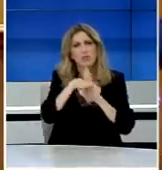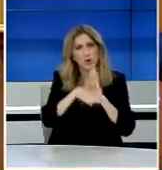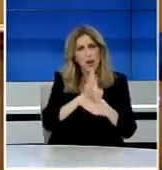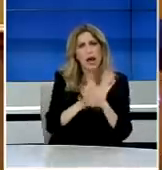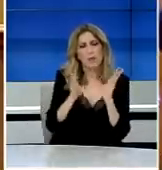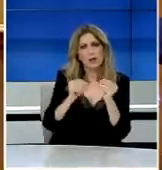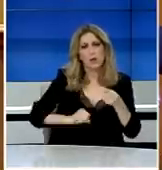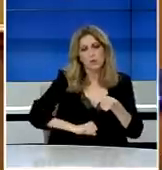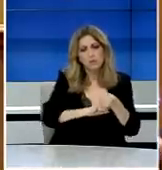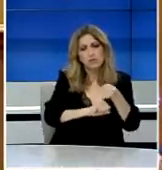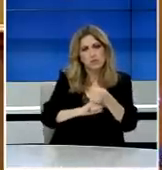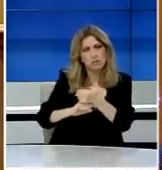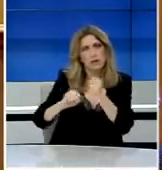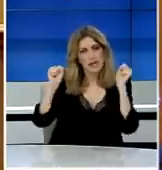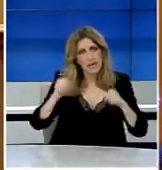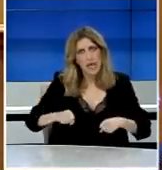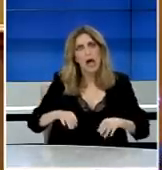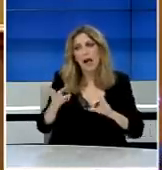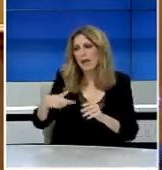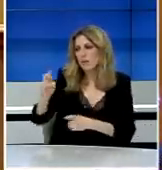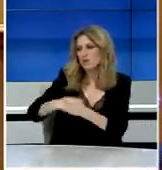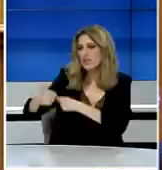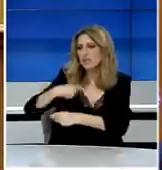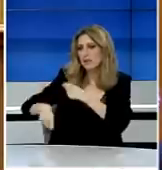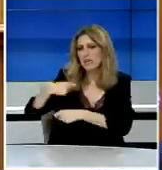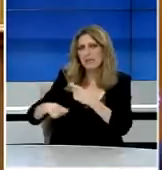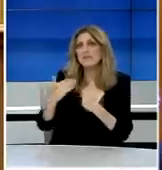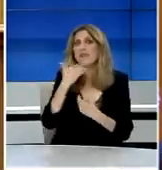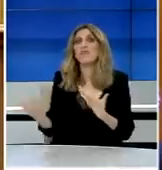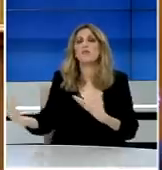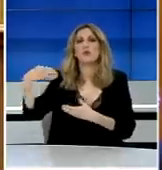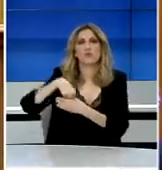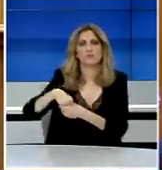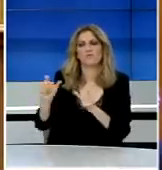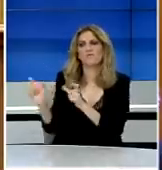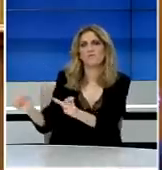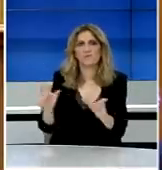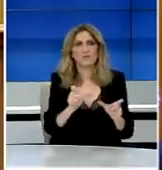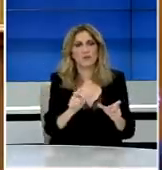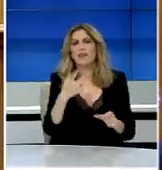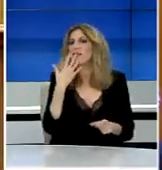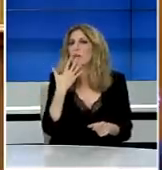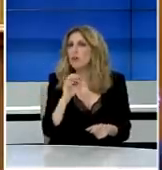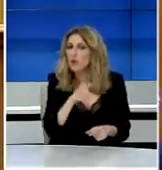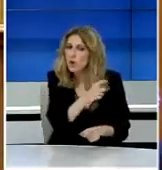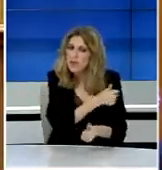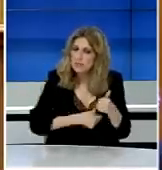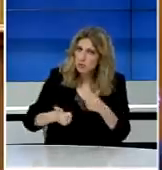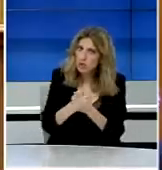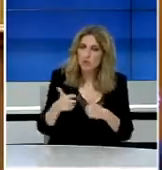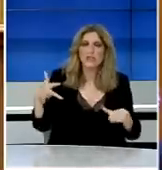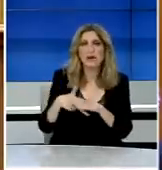βάλει μπροστά τις τράπεζες ως φίλτρο ανάμεσα στην πολιτεία και στις επιχειρήσεις. Και οι